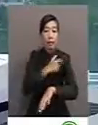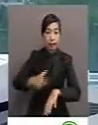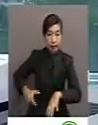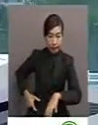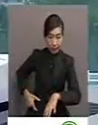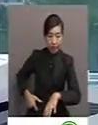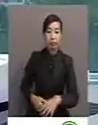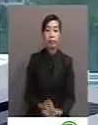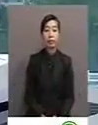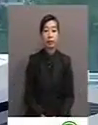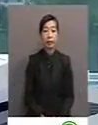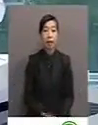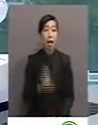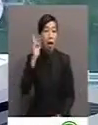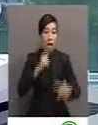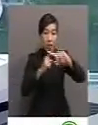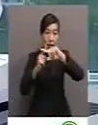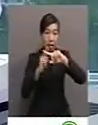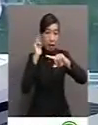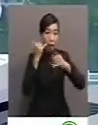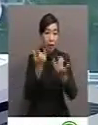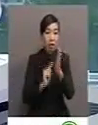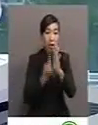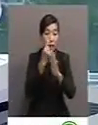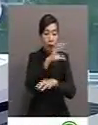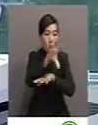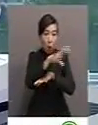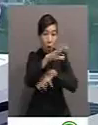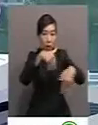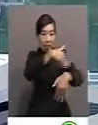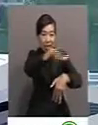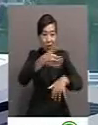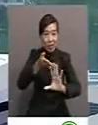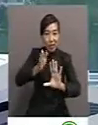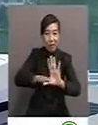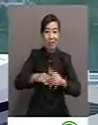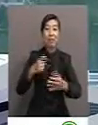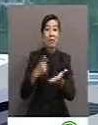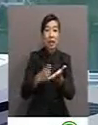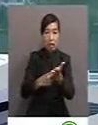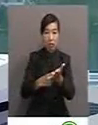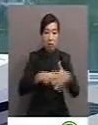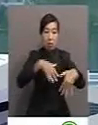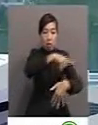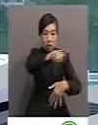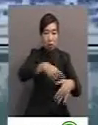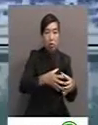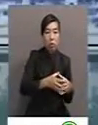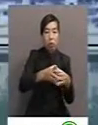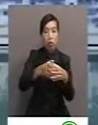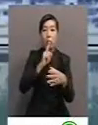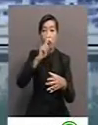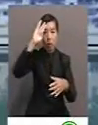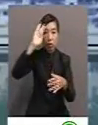เอาละค่ะพี่กัดค่ะวันนี้นะคะจะไปเริ่มต้นกรณีหลอกทําประกันค่ะลูกค้าประกันชีวิตนะคะเข้าไปแจ้งความกับตํารวจเมืองระย